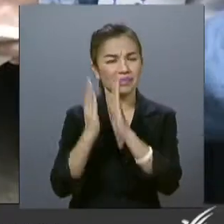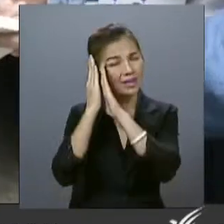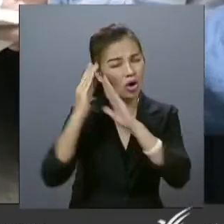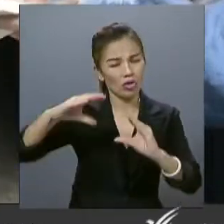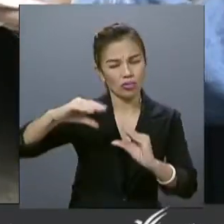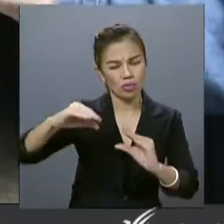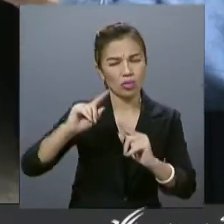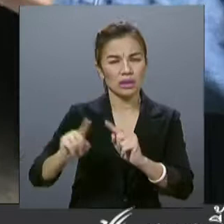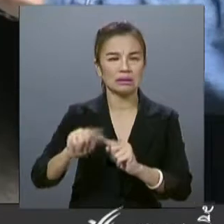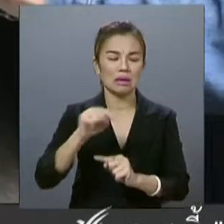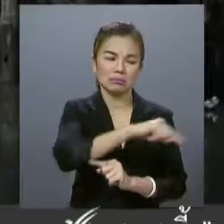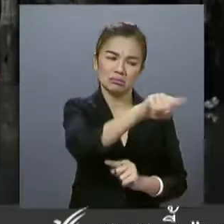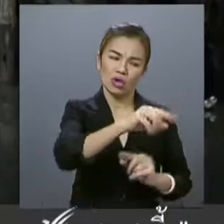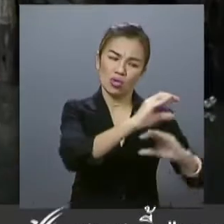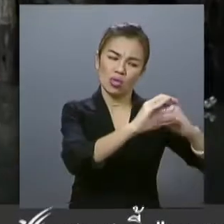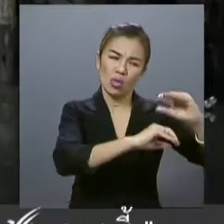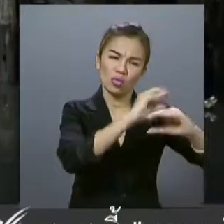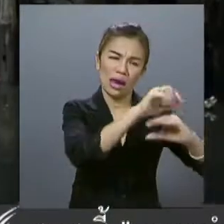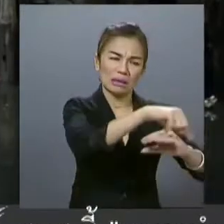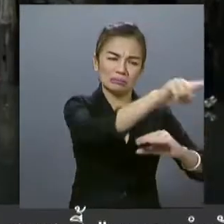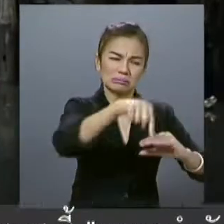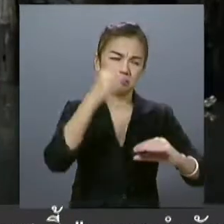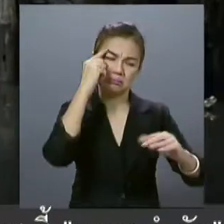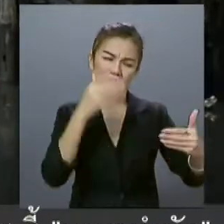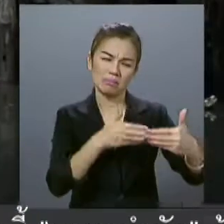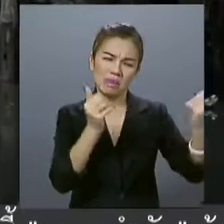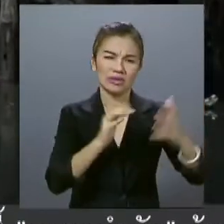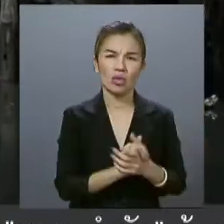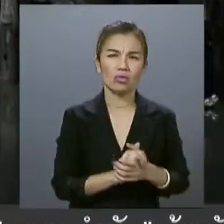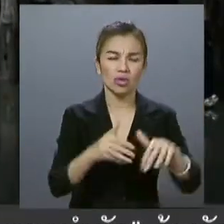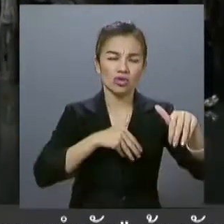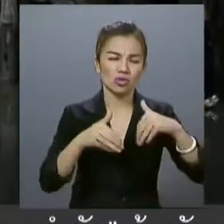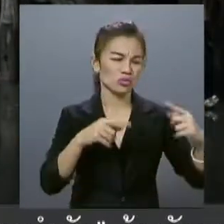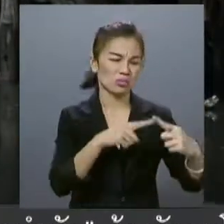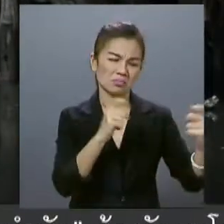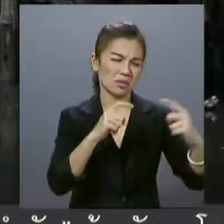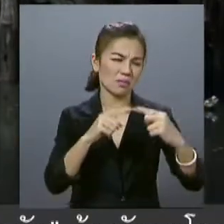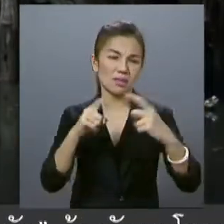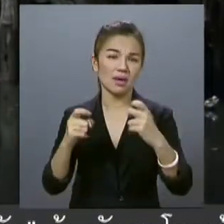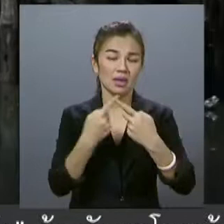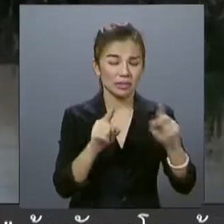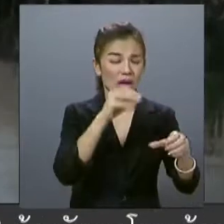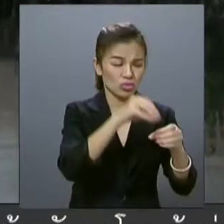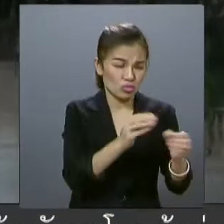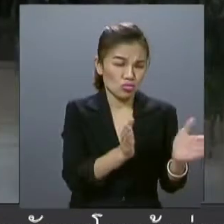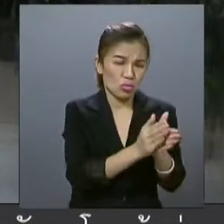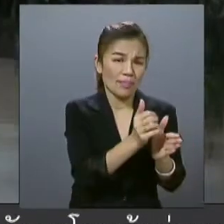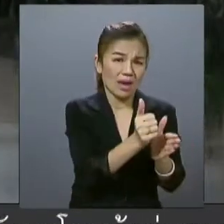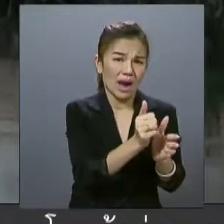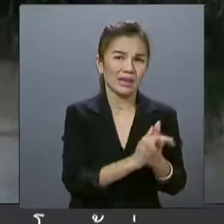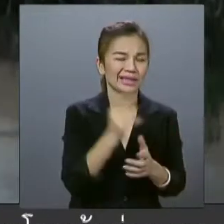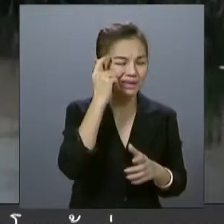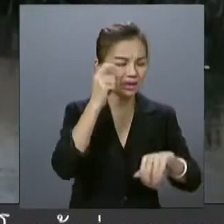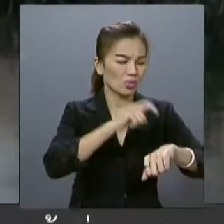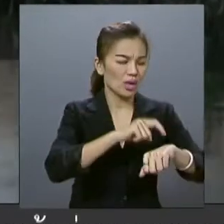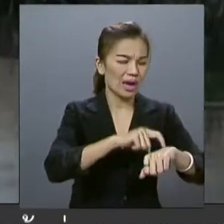ไม่ตอบโจทย์คนในชุมชนและมีความเห็นที่ไม่ลงรอยกันแต่ทุกคนยังอยู่ร่วมกันได้คงต้องใช้เวลา